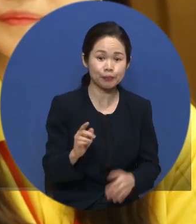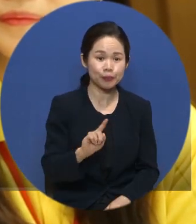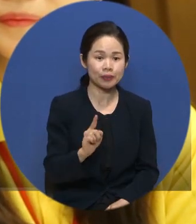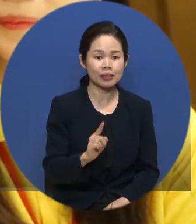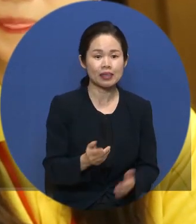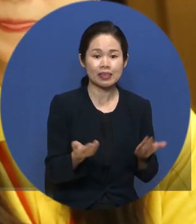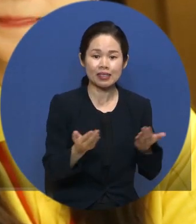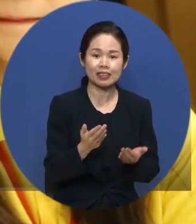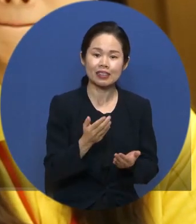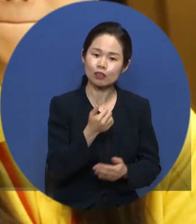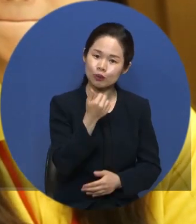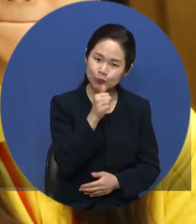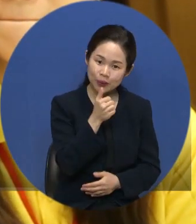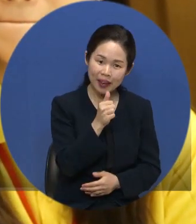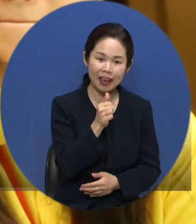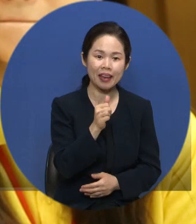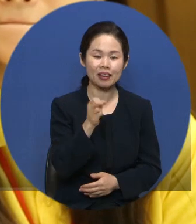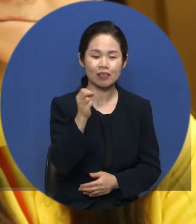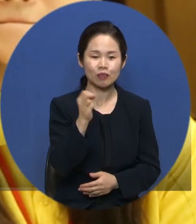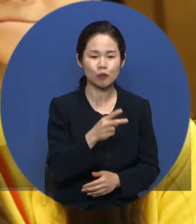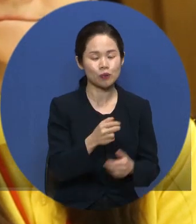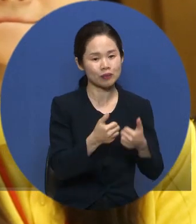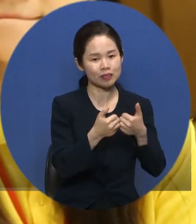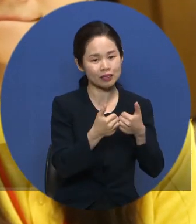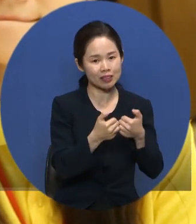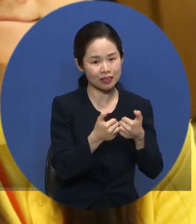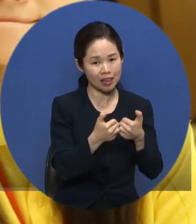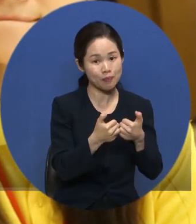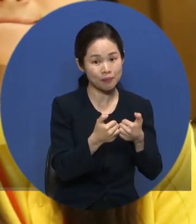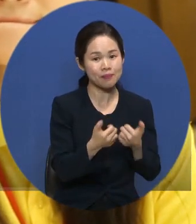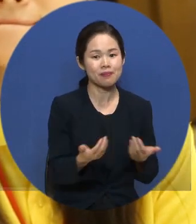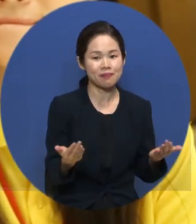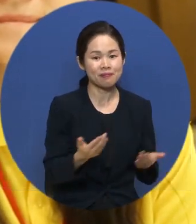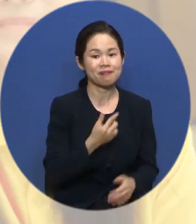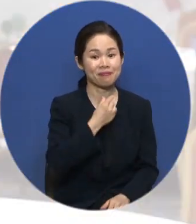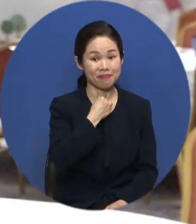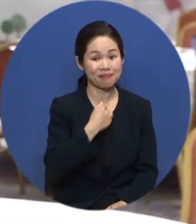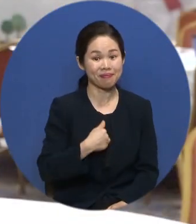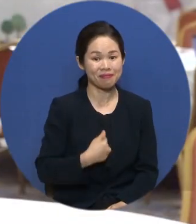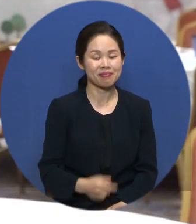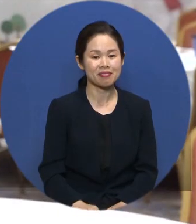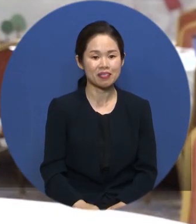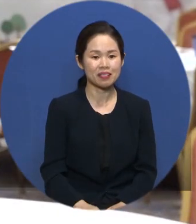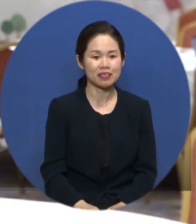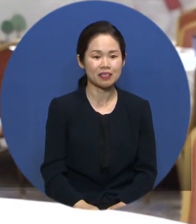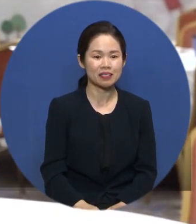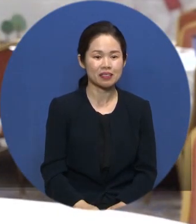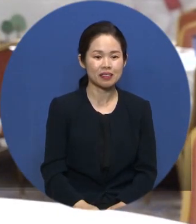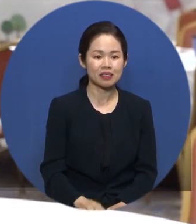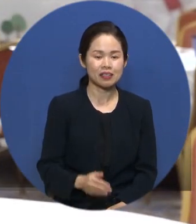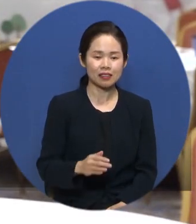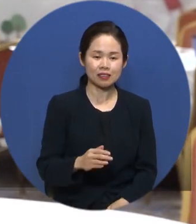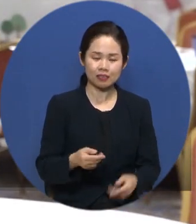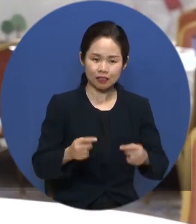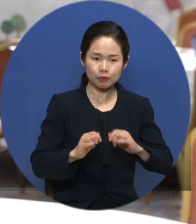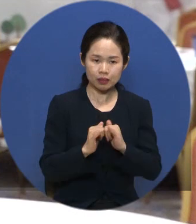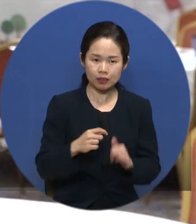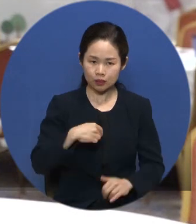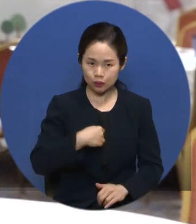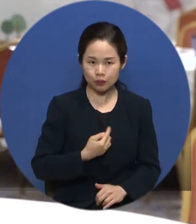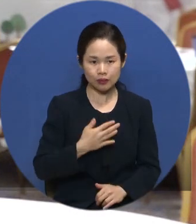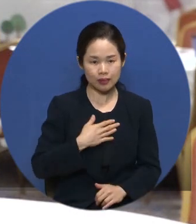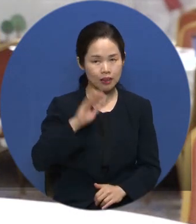직업 소개 같은 거나 아니면 상담 활동 같은 거 한번 갖추고 싶습니다. 스스로 자기 진로를